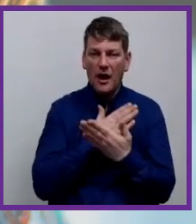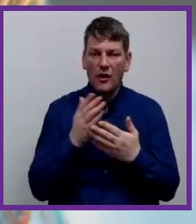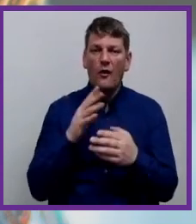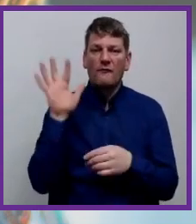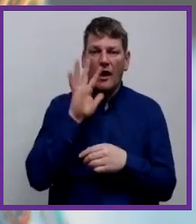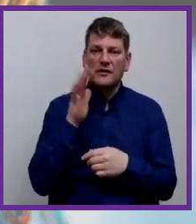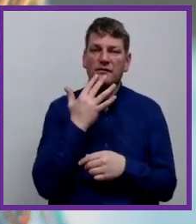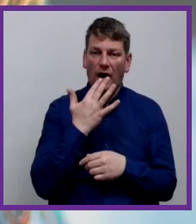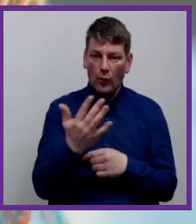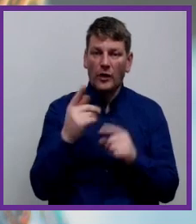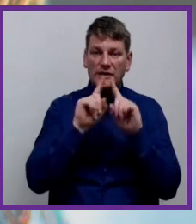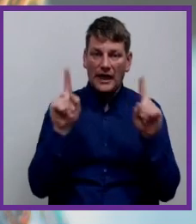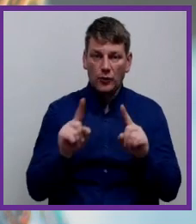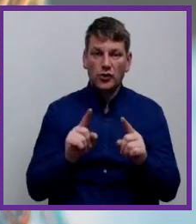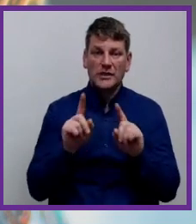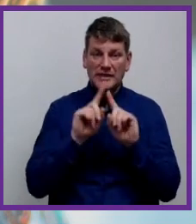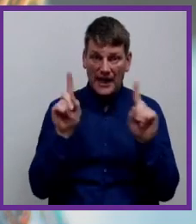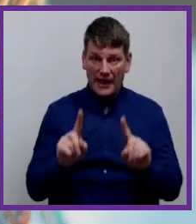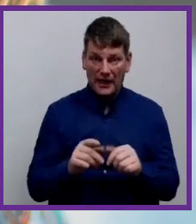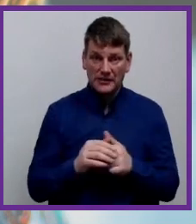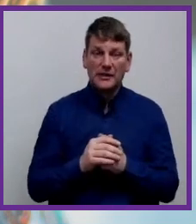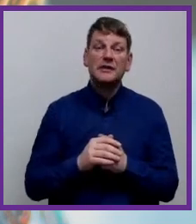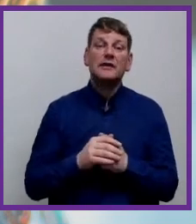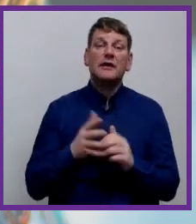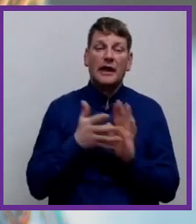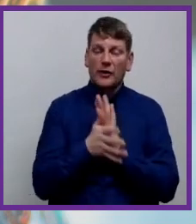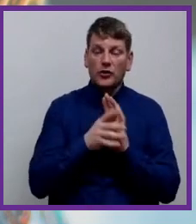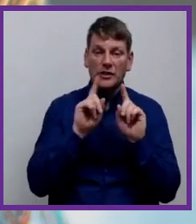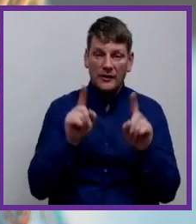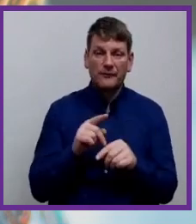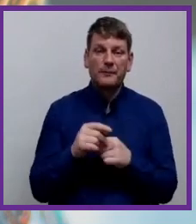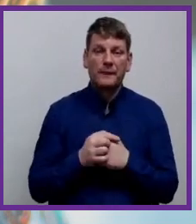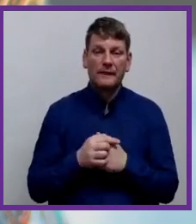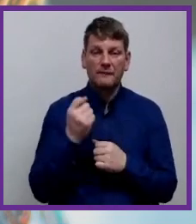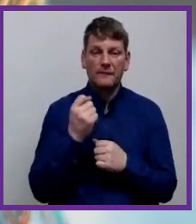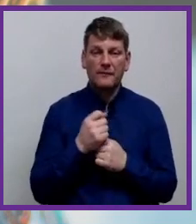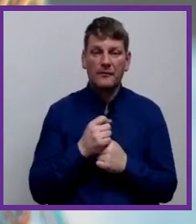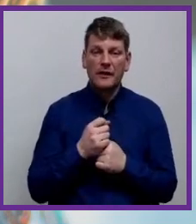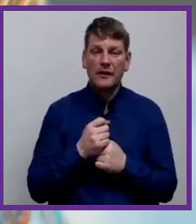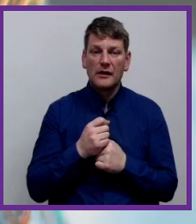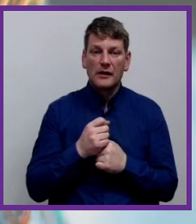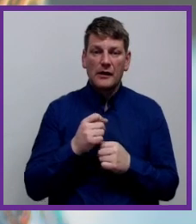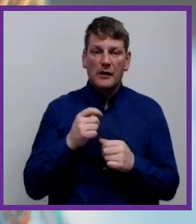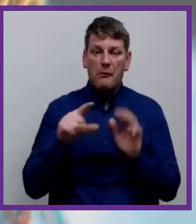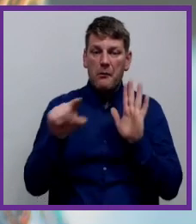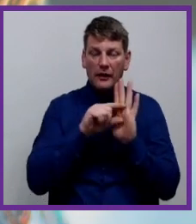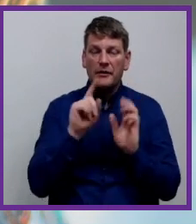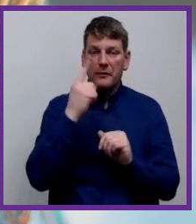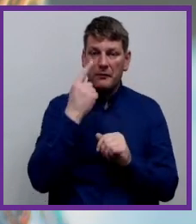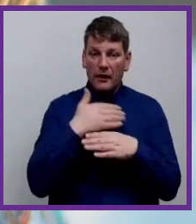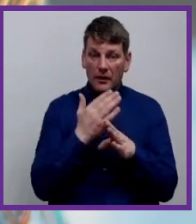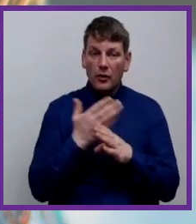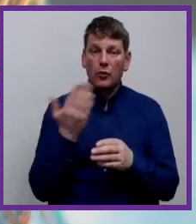valodas lietošanas lietās. Un ir 11. Panta pirmā daļa, kurā ir tātad arī par šo tā